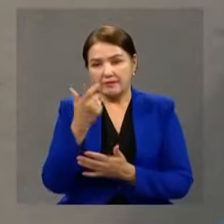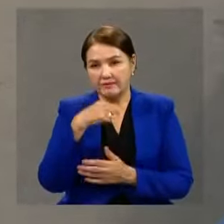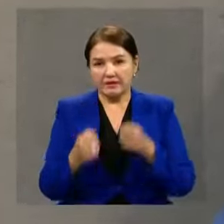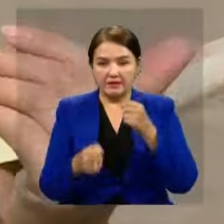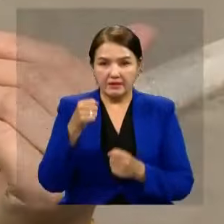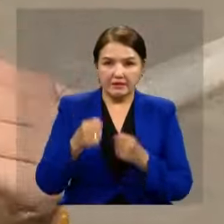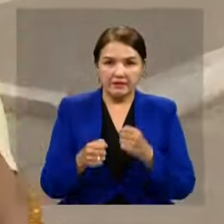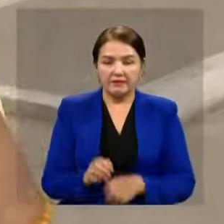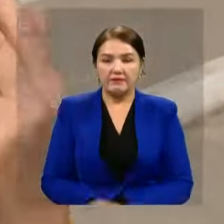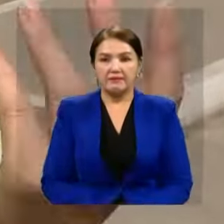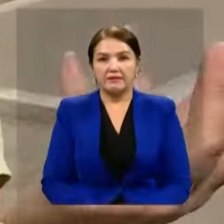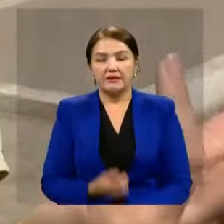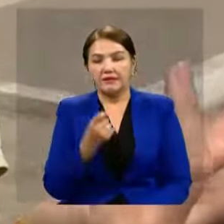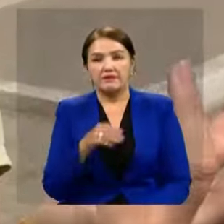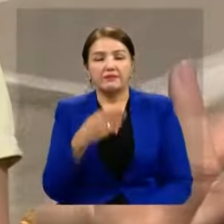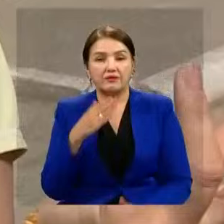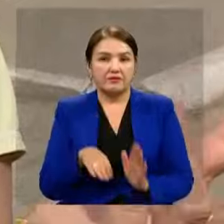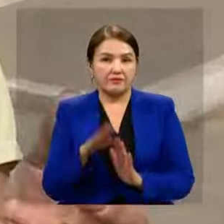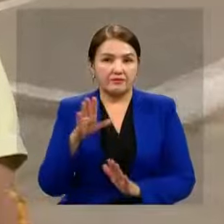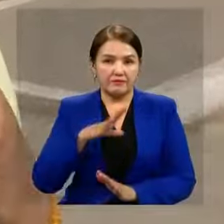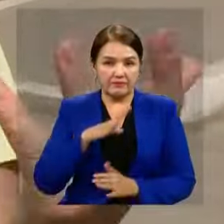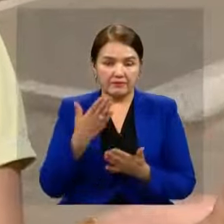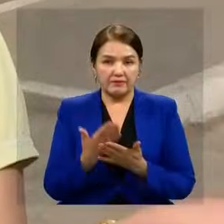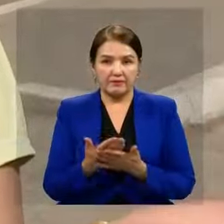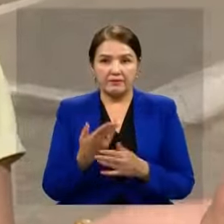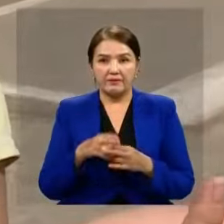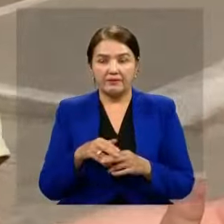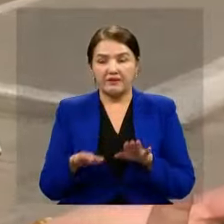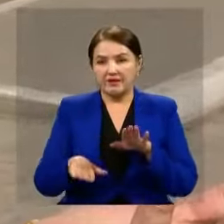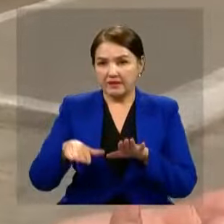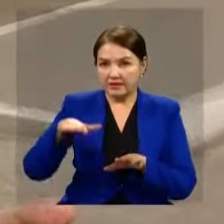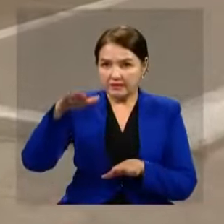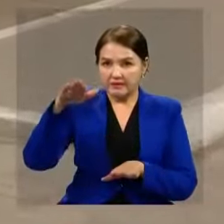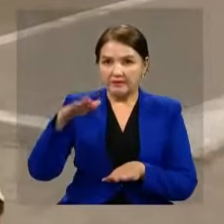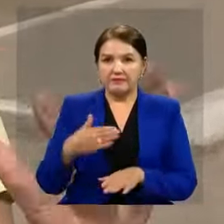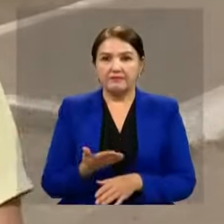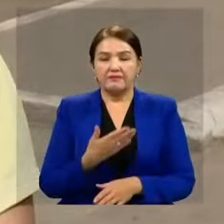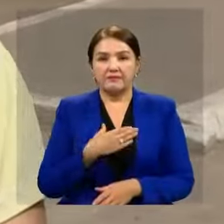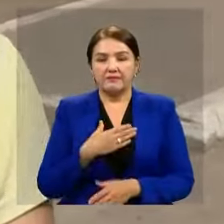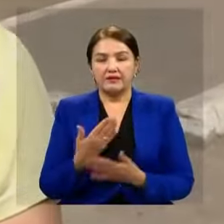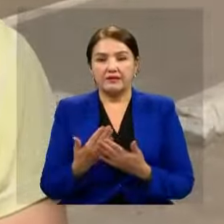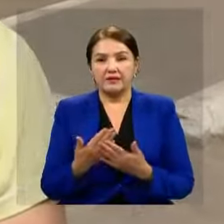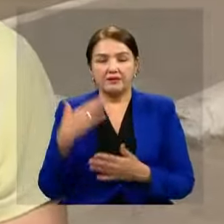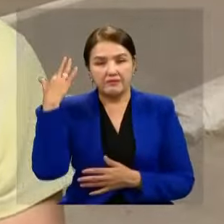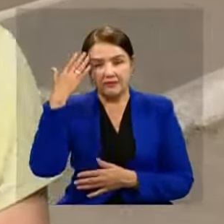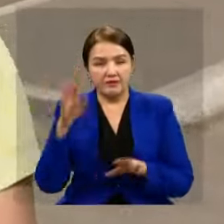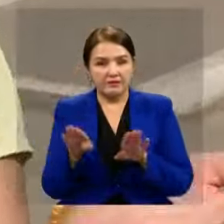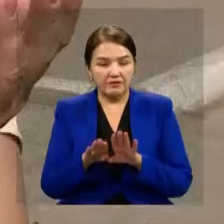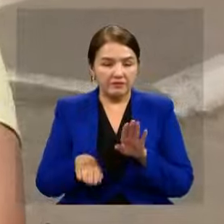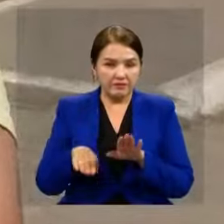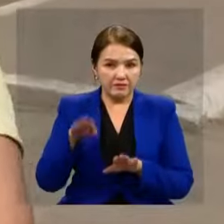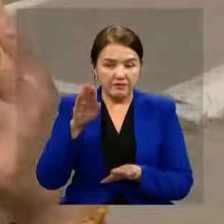собственная машина. Верно, немножечко даже лучше стало, наверное. Потому что растем, и мысленно растем,